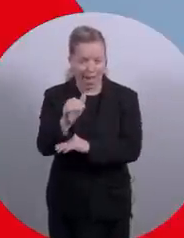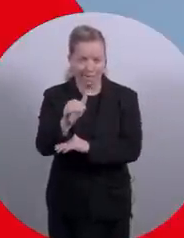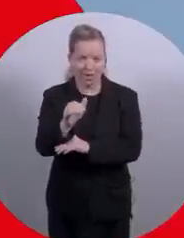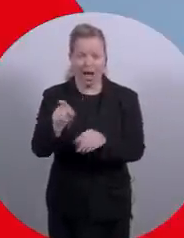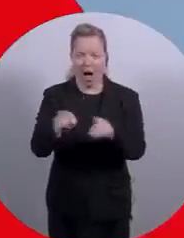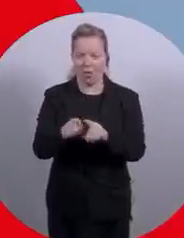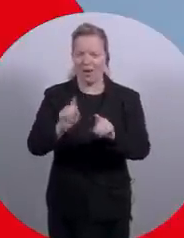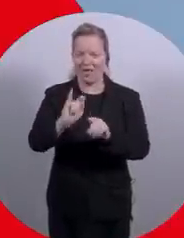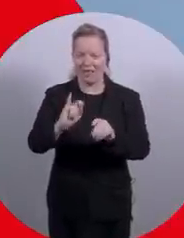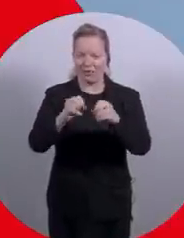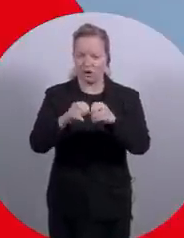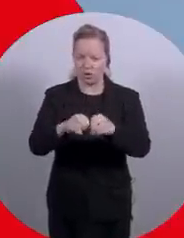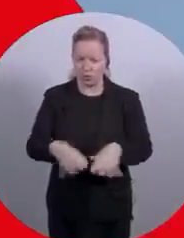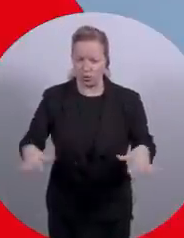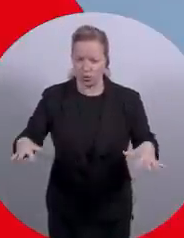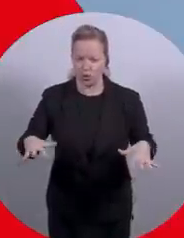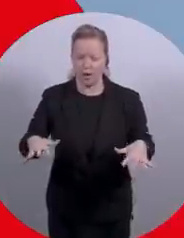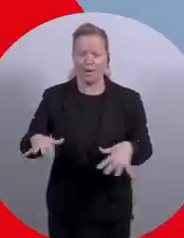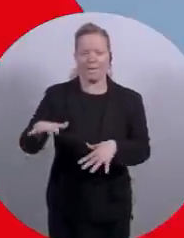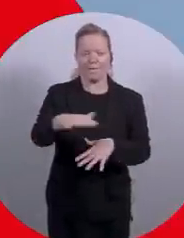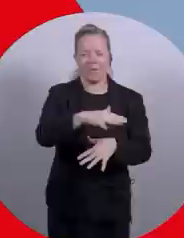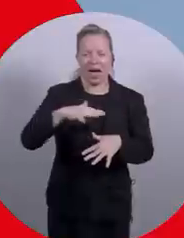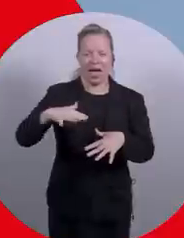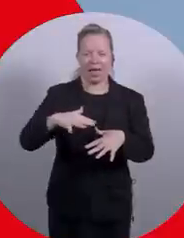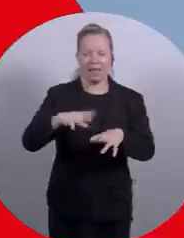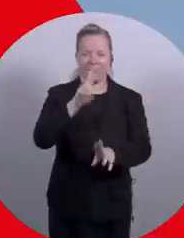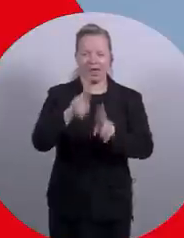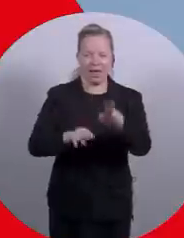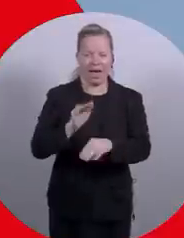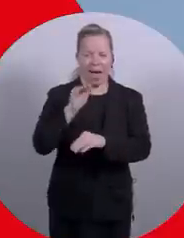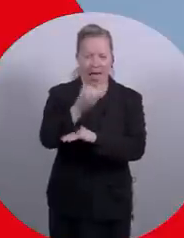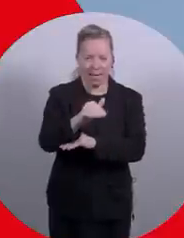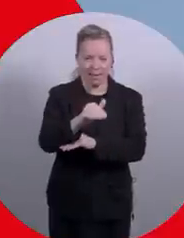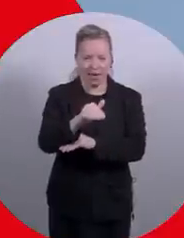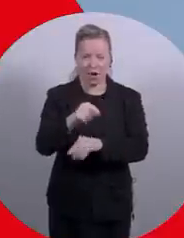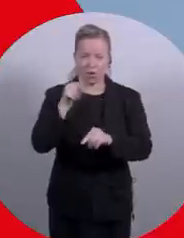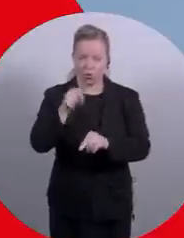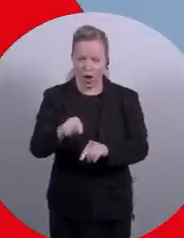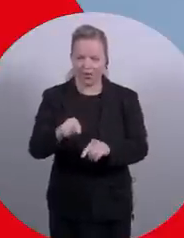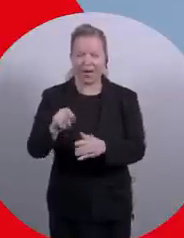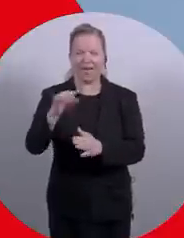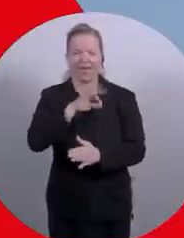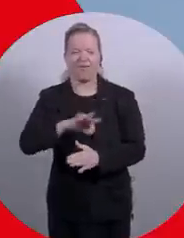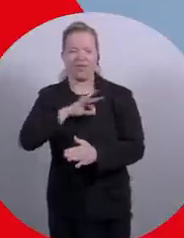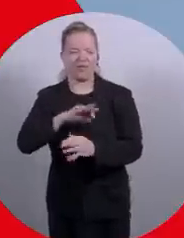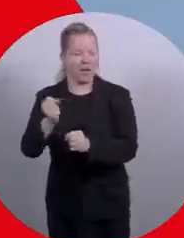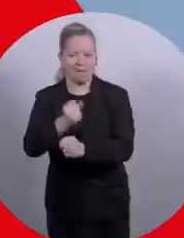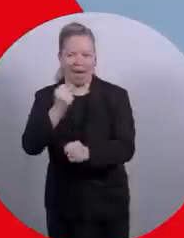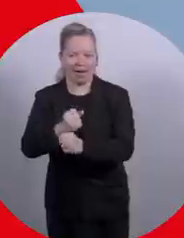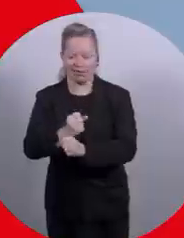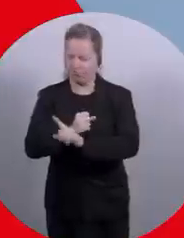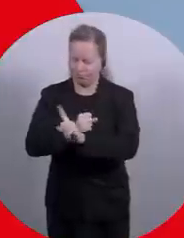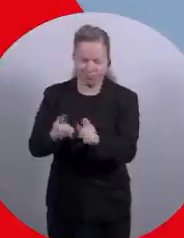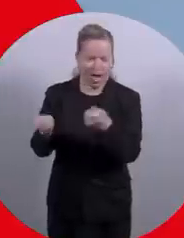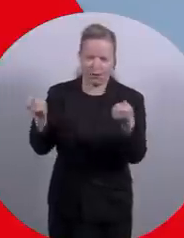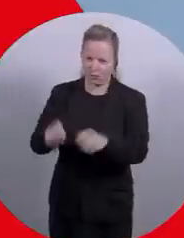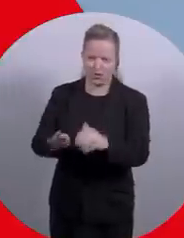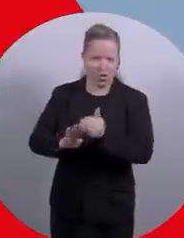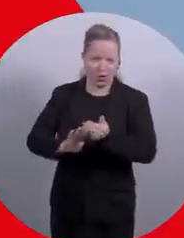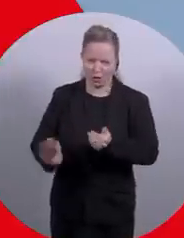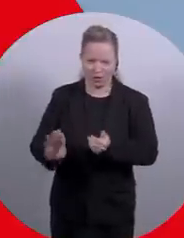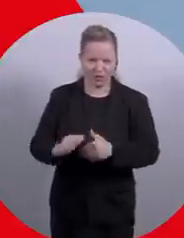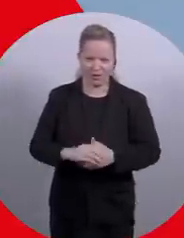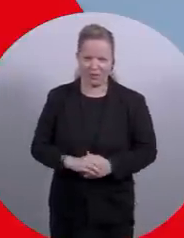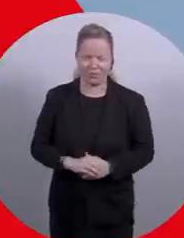Infrastruktur im Bereich der Pflegeheime Gewinne gemacht werden es ist sichergestellt dass sämtliche